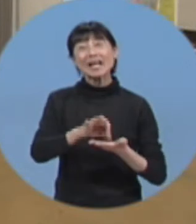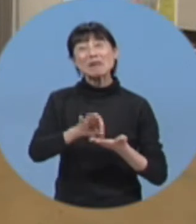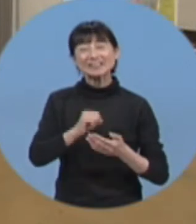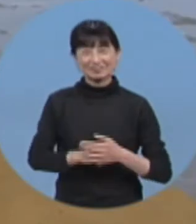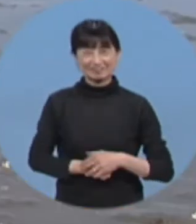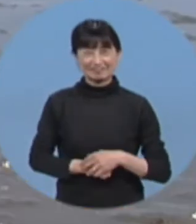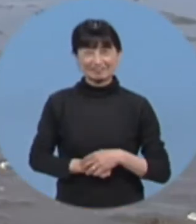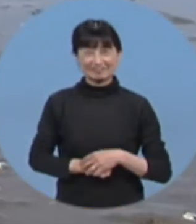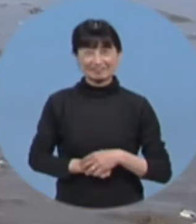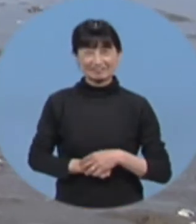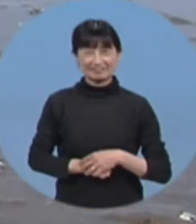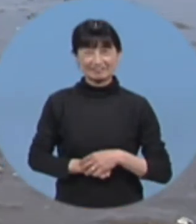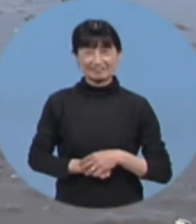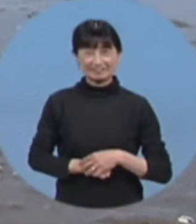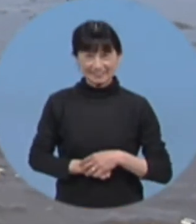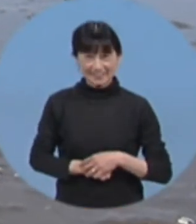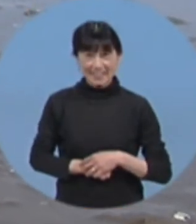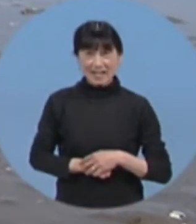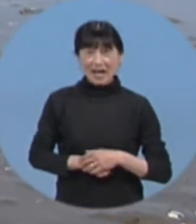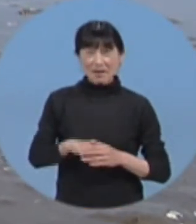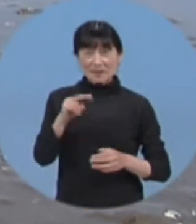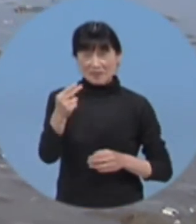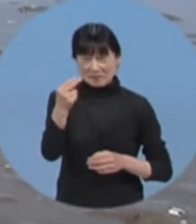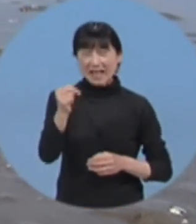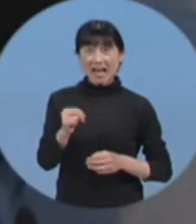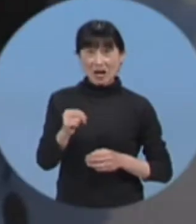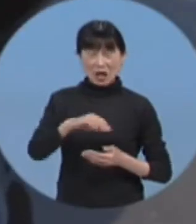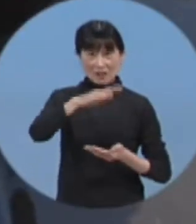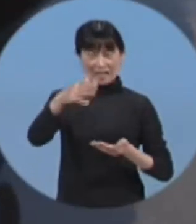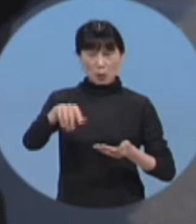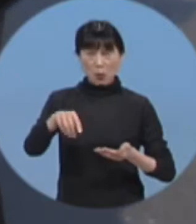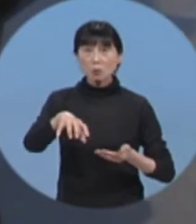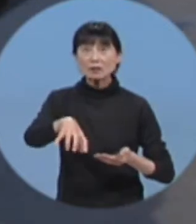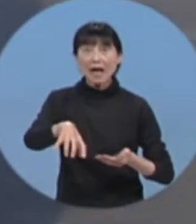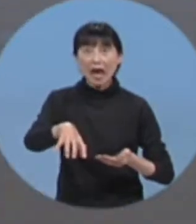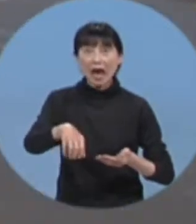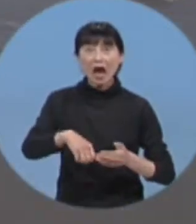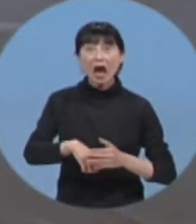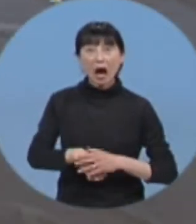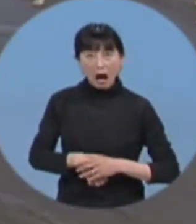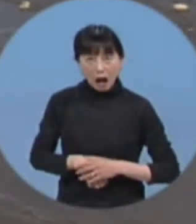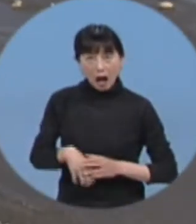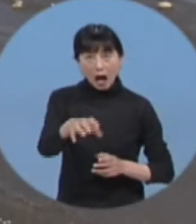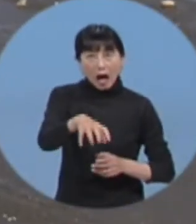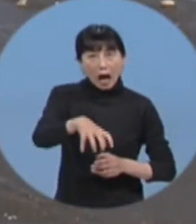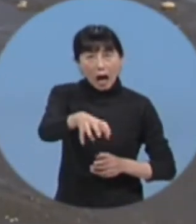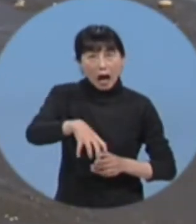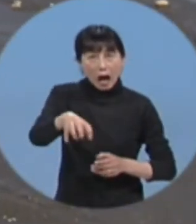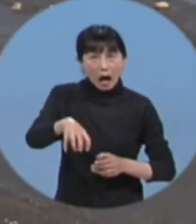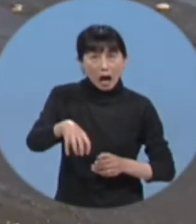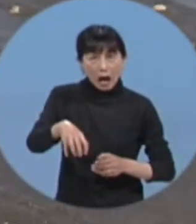よ。見て、こんなに今取れました。ここのポイントでまだまだい